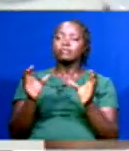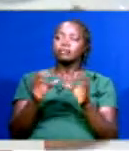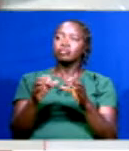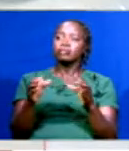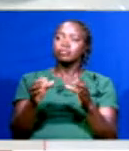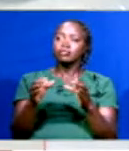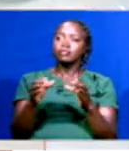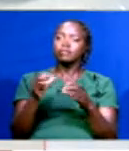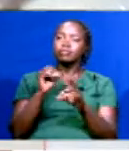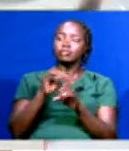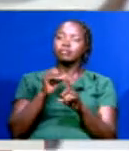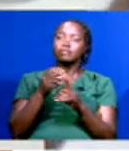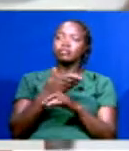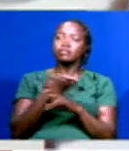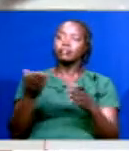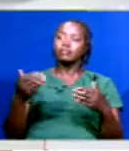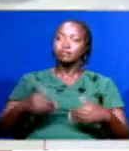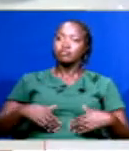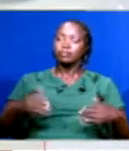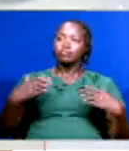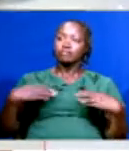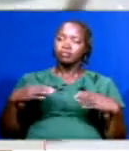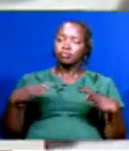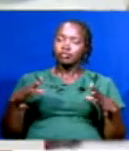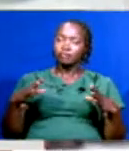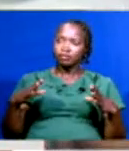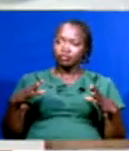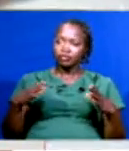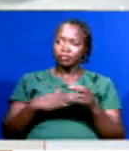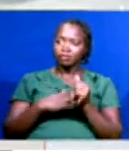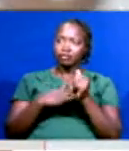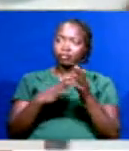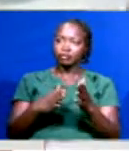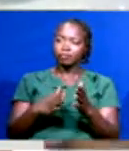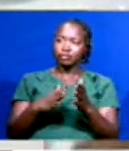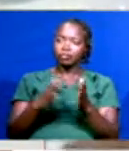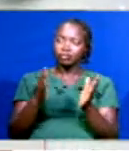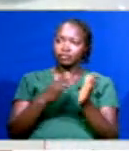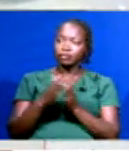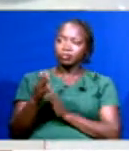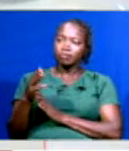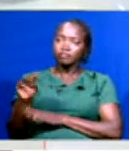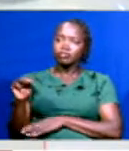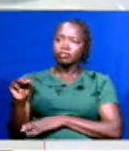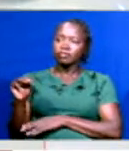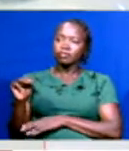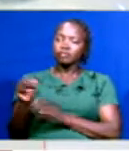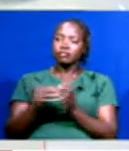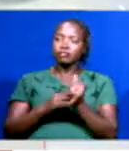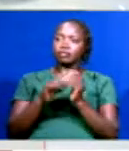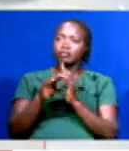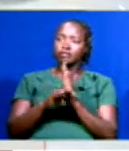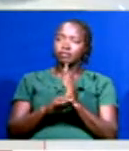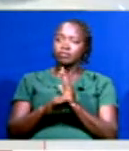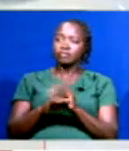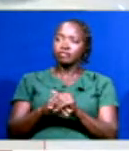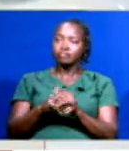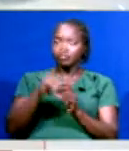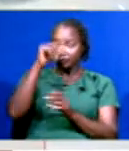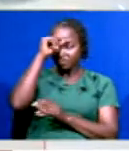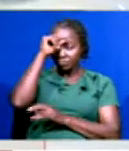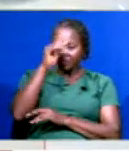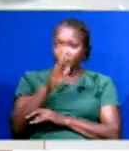shall mentor these young people, these young leaders. We shall prepare them for leadership. And the governor